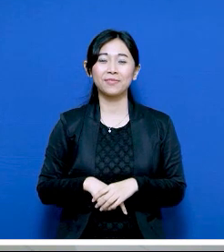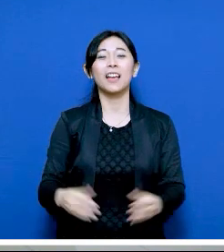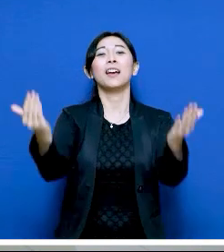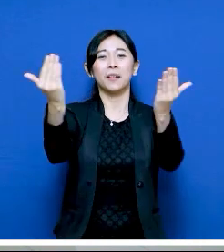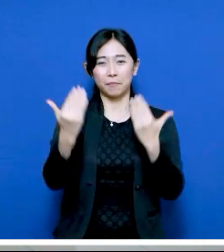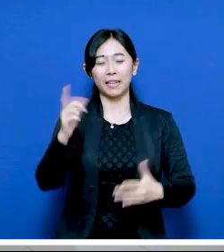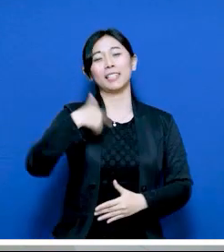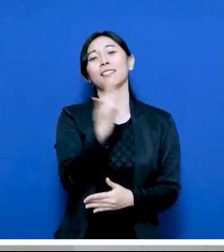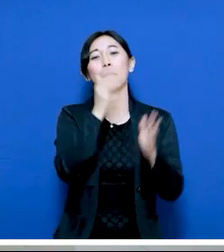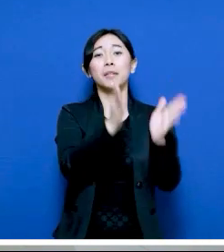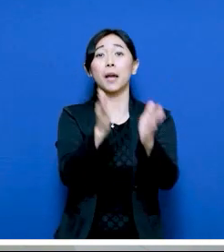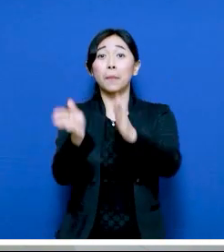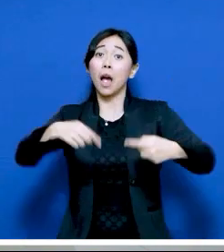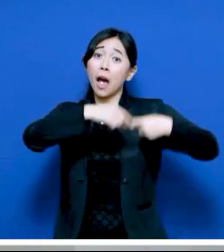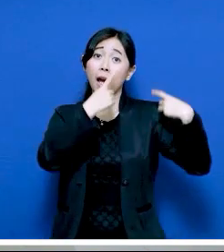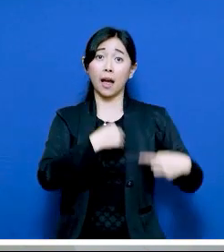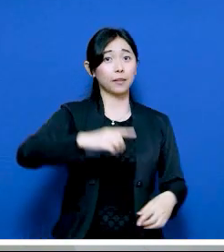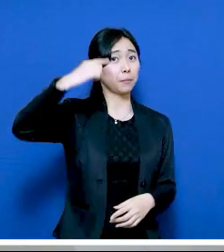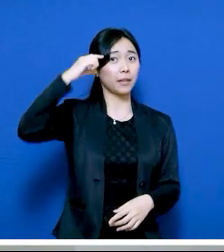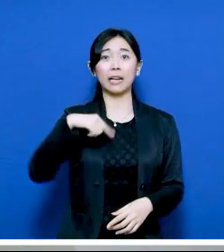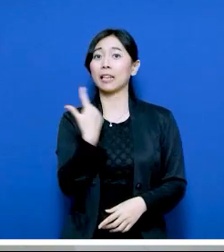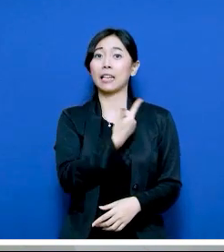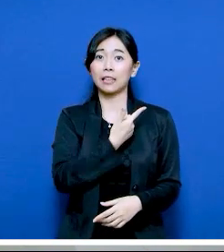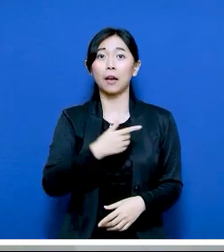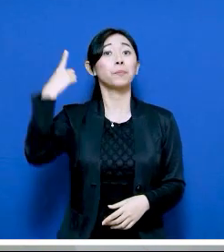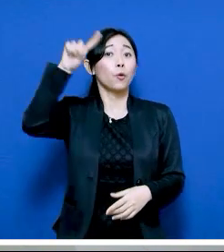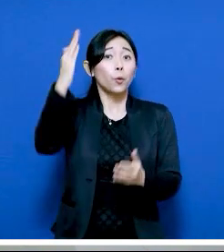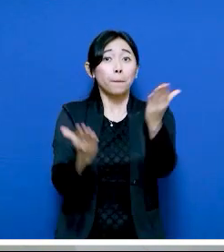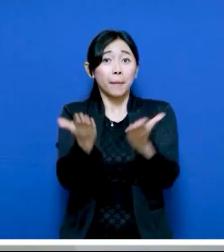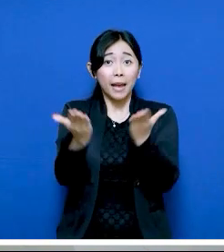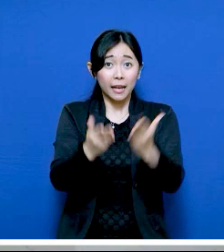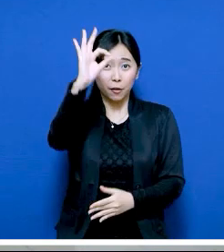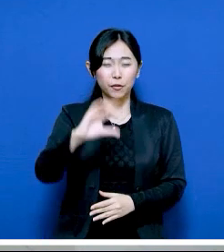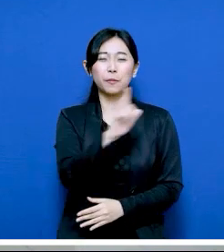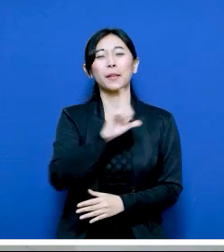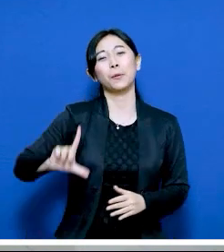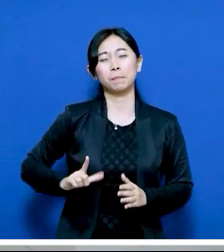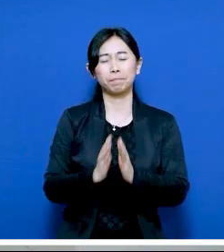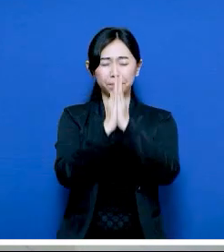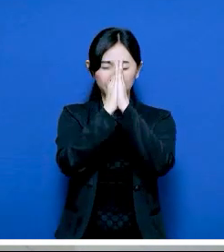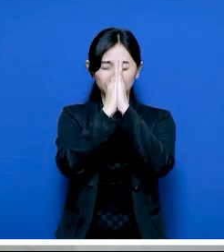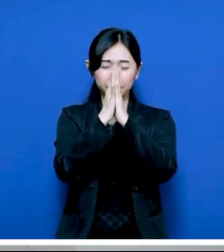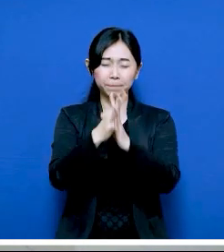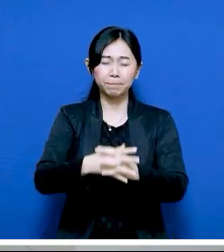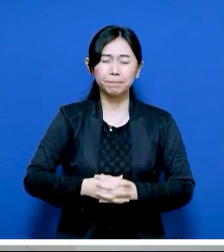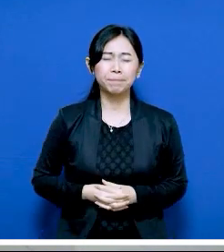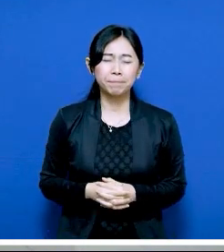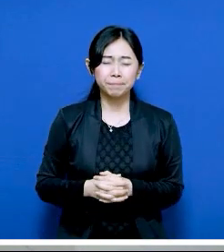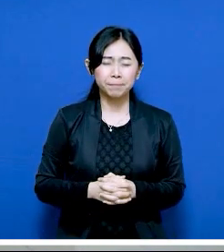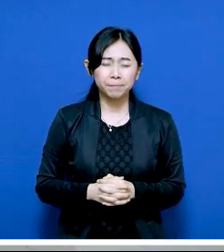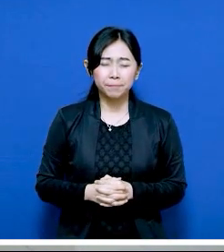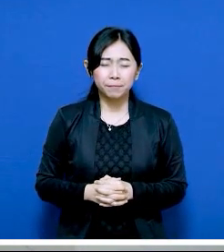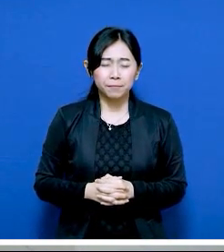Mari kita mempersiapkan hati dan pikiran kita untuk pelayanan firman Tuhan di dalam doa. Kita berdoa.